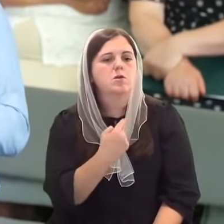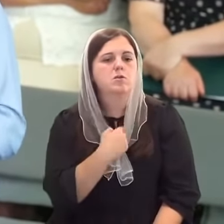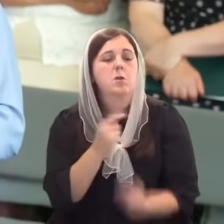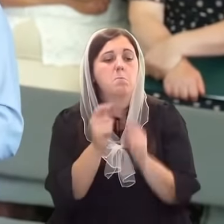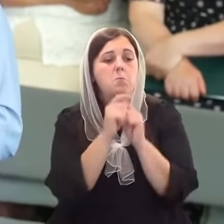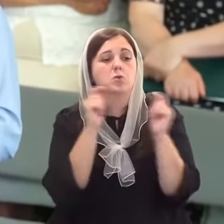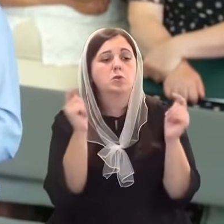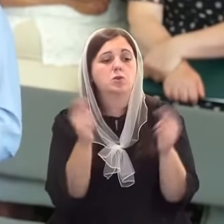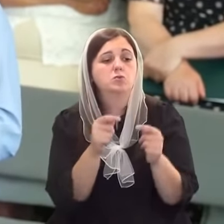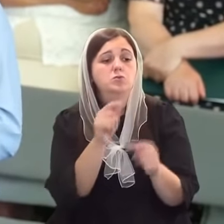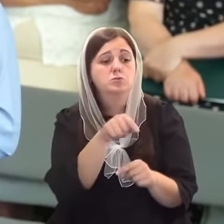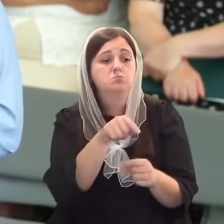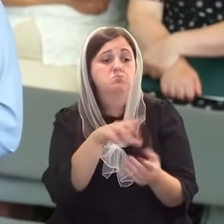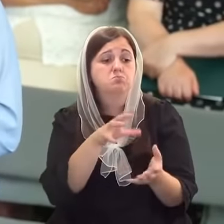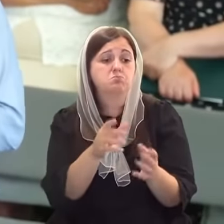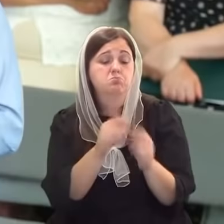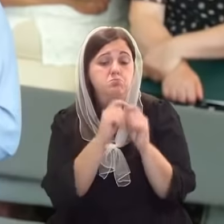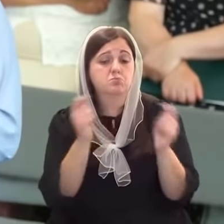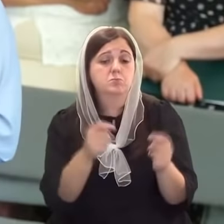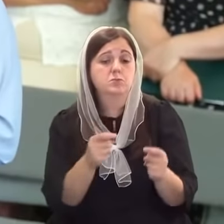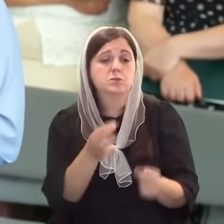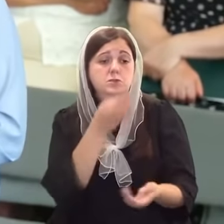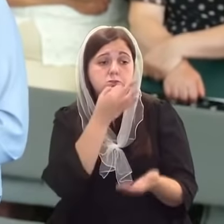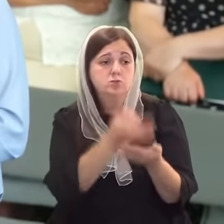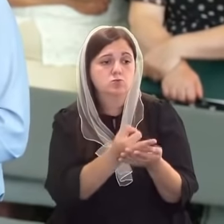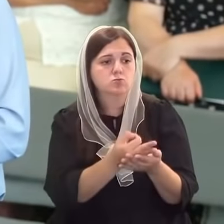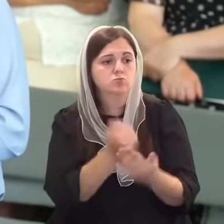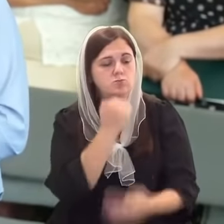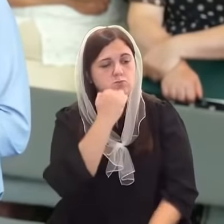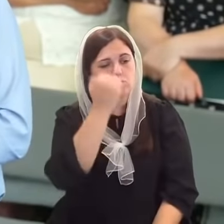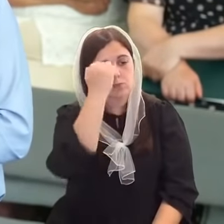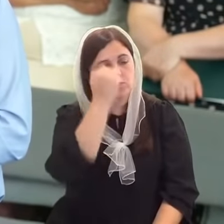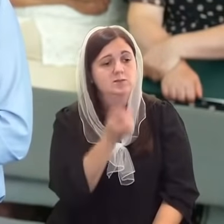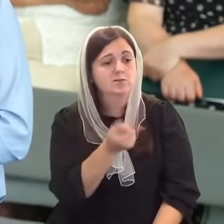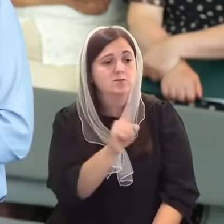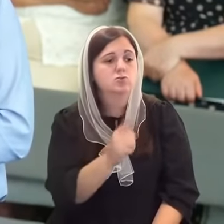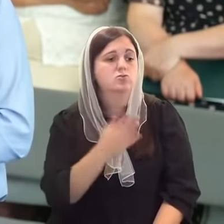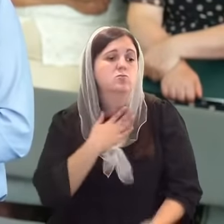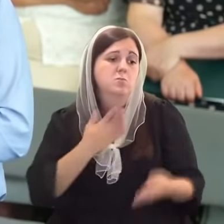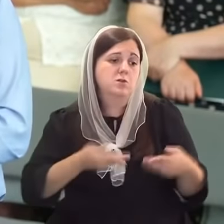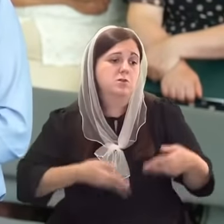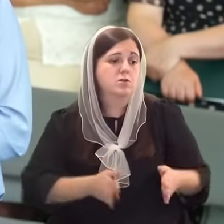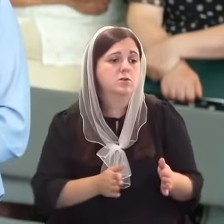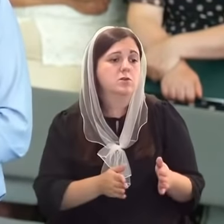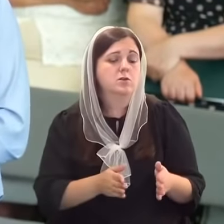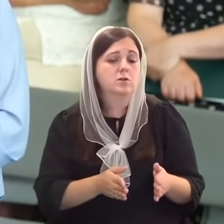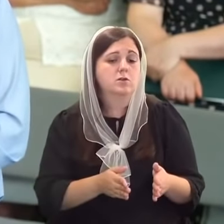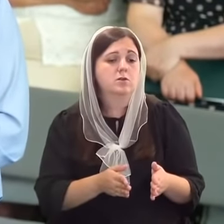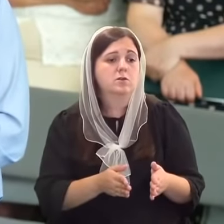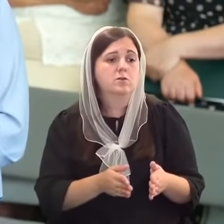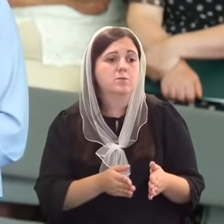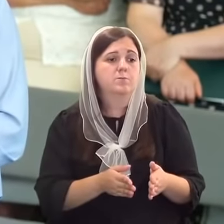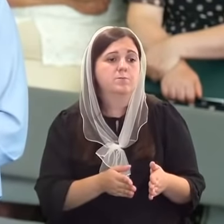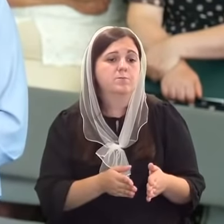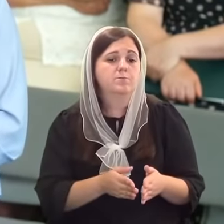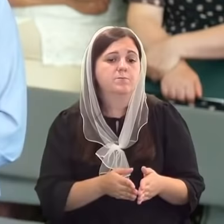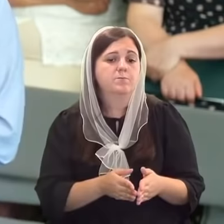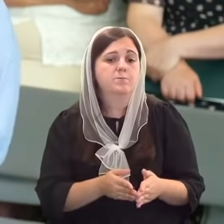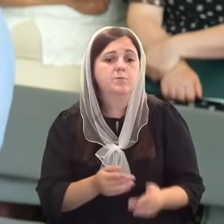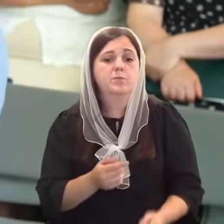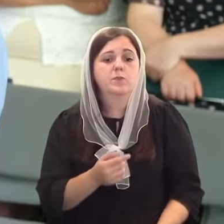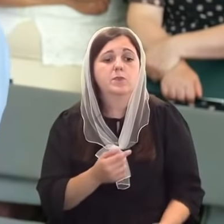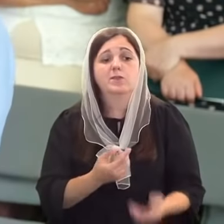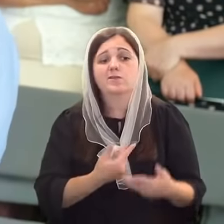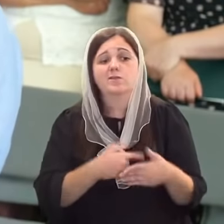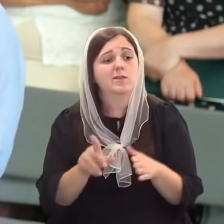подарю ей эту коробку конфет и скажу спасибо ей за то, что она родила меня, не сделала аборт и